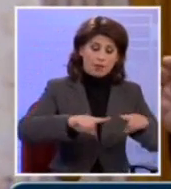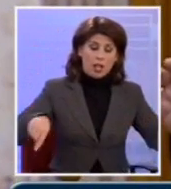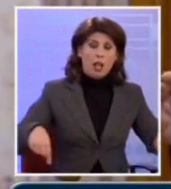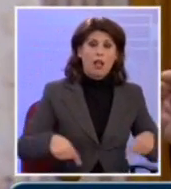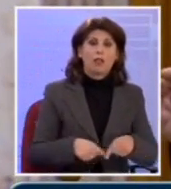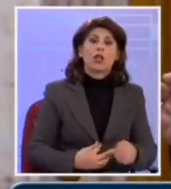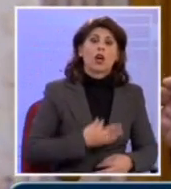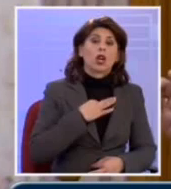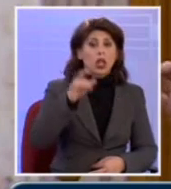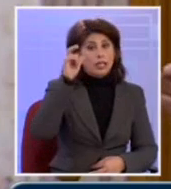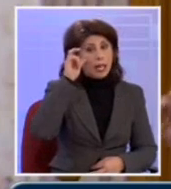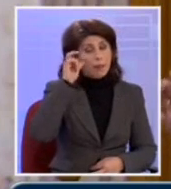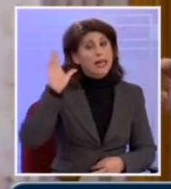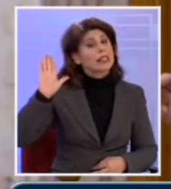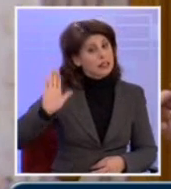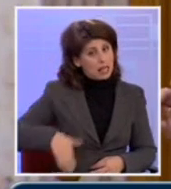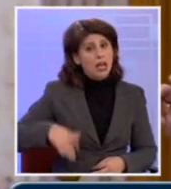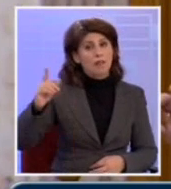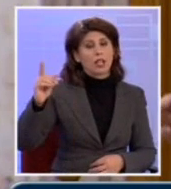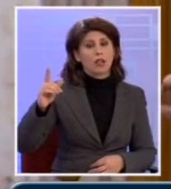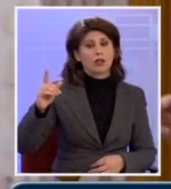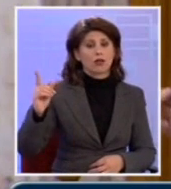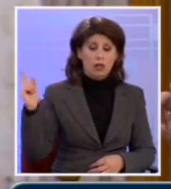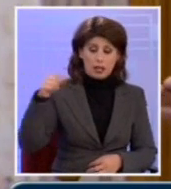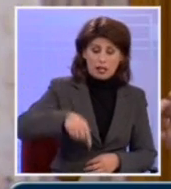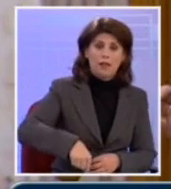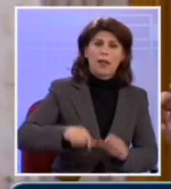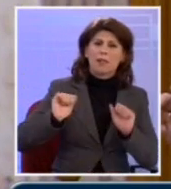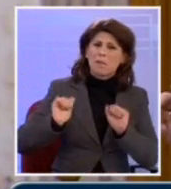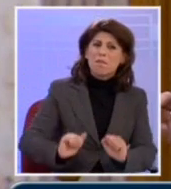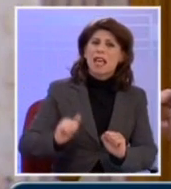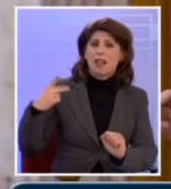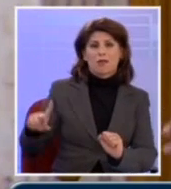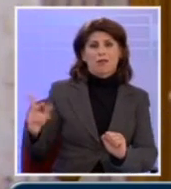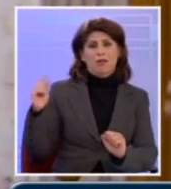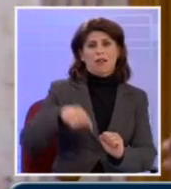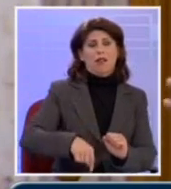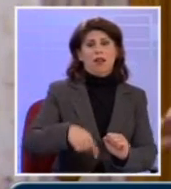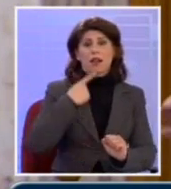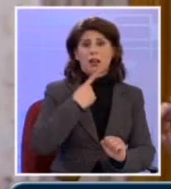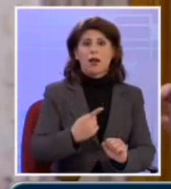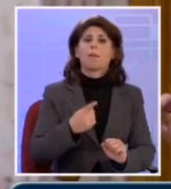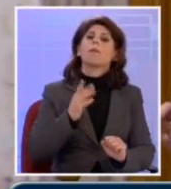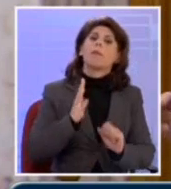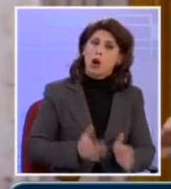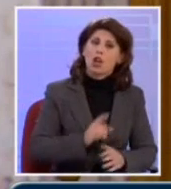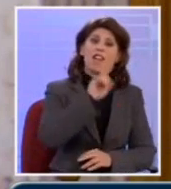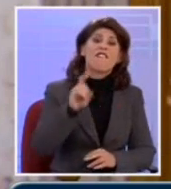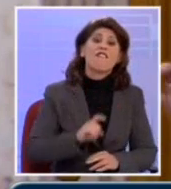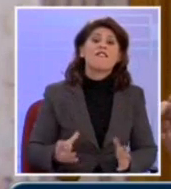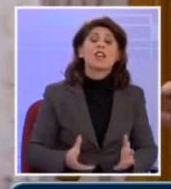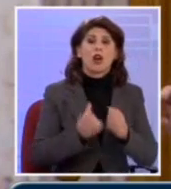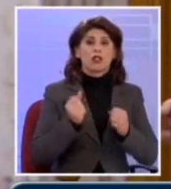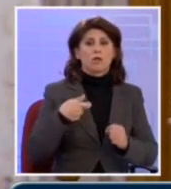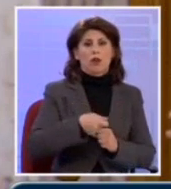κύριος Σαμαράς τελευταίος προσεχώρησε και κάτω από την πίεσή σας στο να πει πως είναι βιώσιμο το χρέος. Σαν τώρα